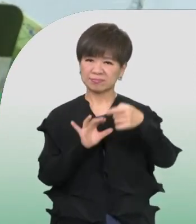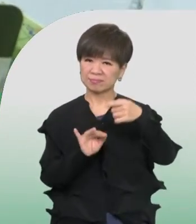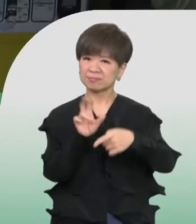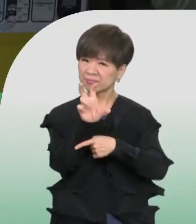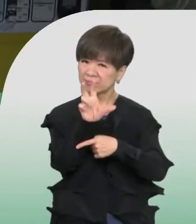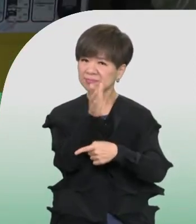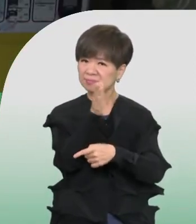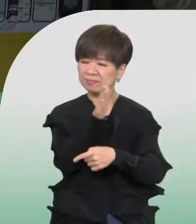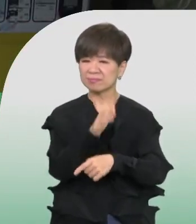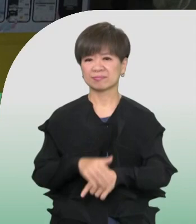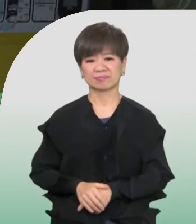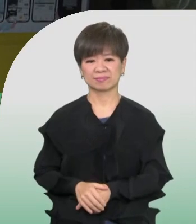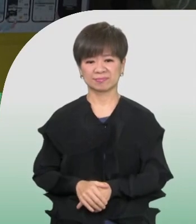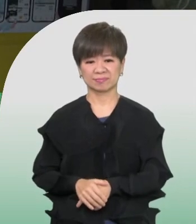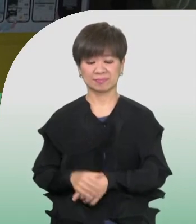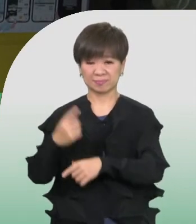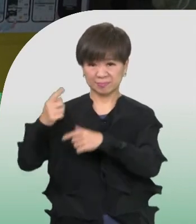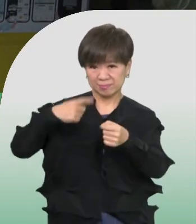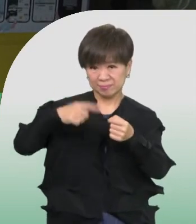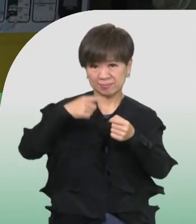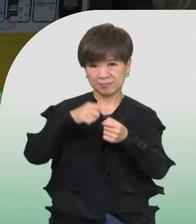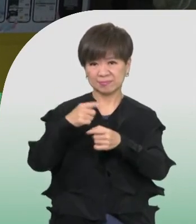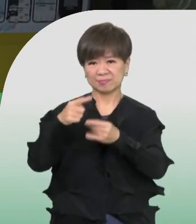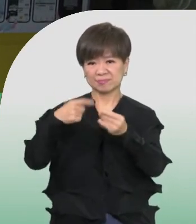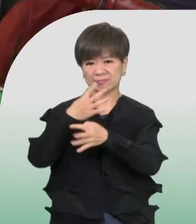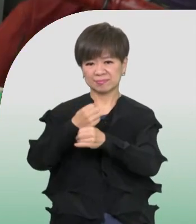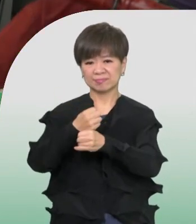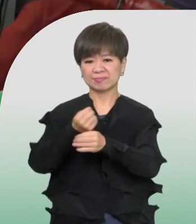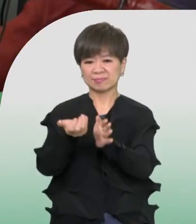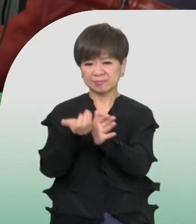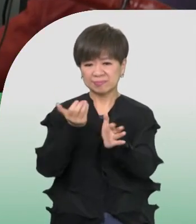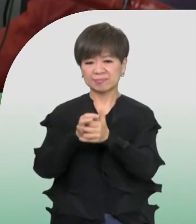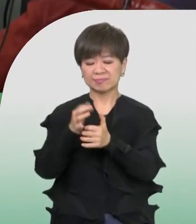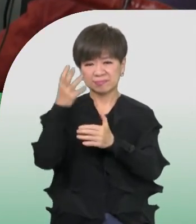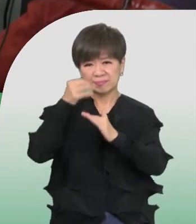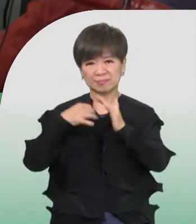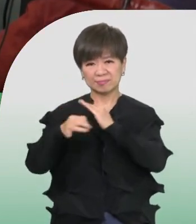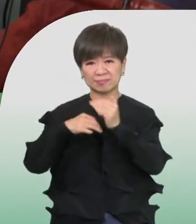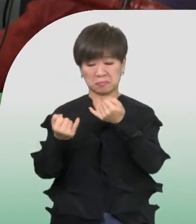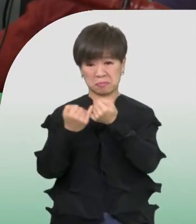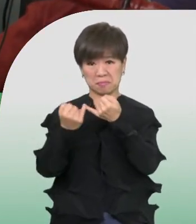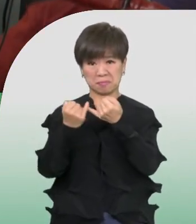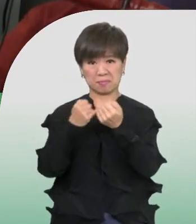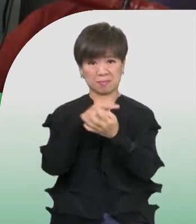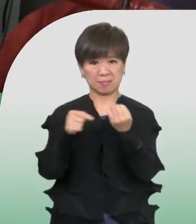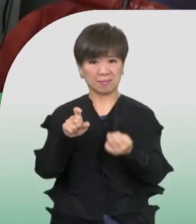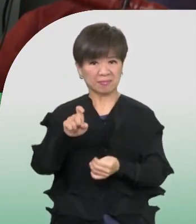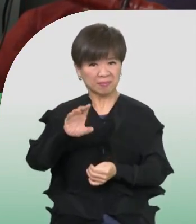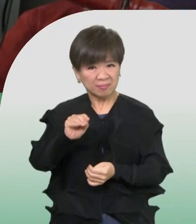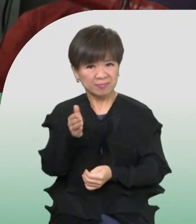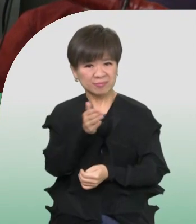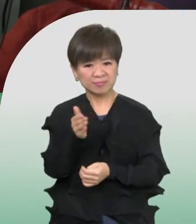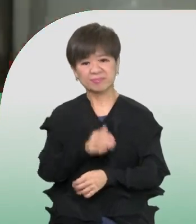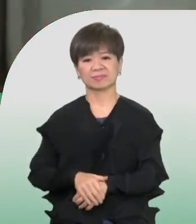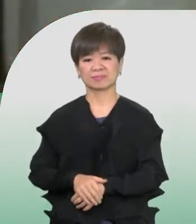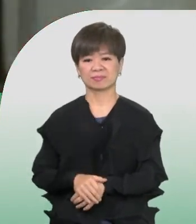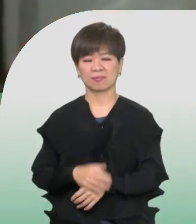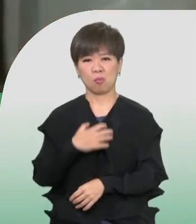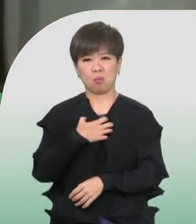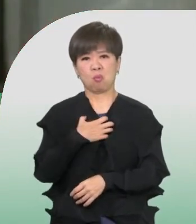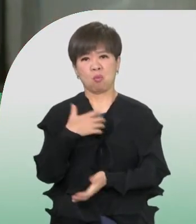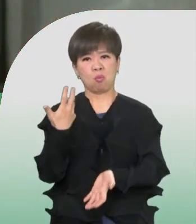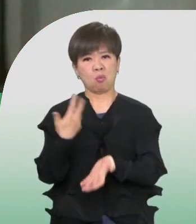左右。 当年五年之前，女方楼家的店门会接到超过十万只炸姜花粽的订单，因为数